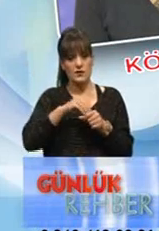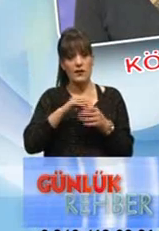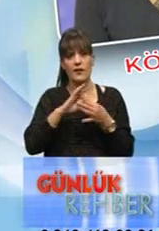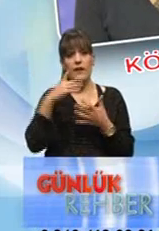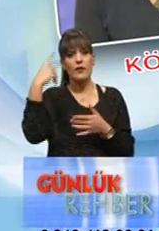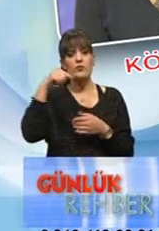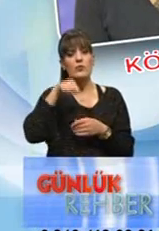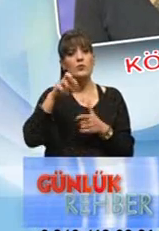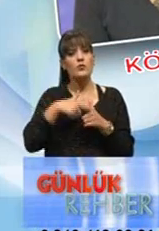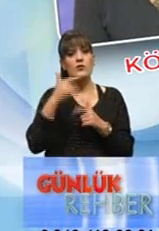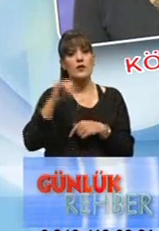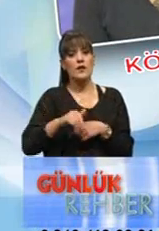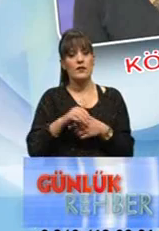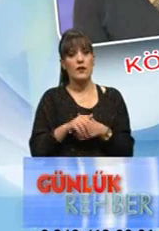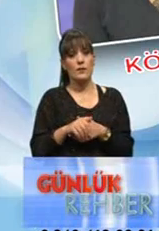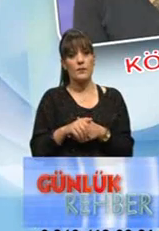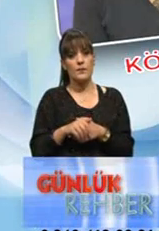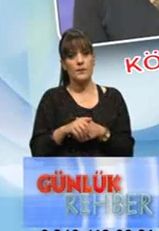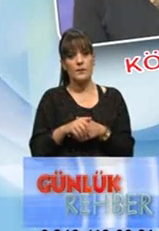Ne düşünüyorlar bu proje hakkında?